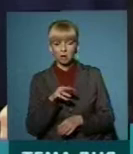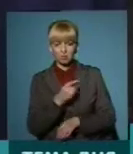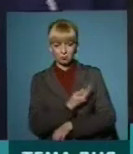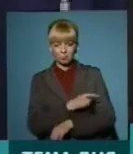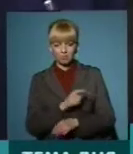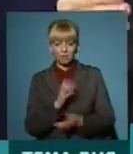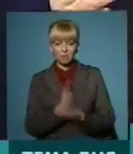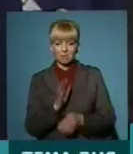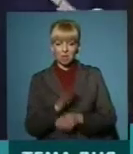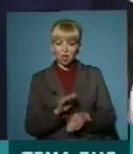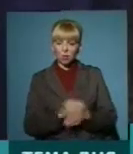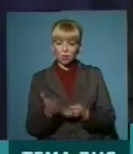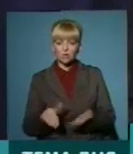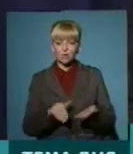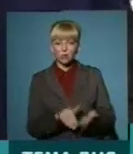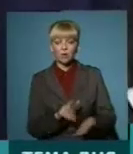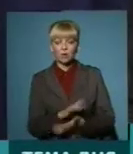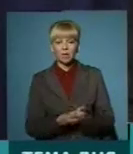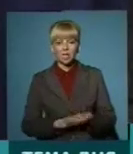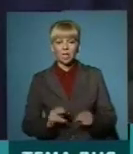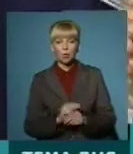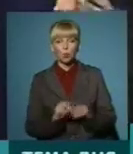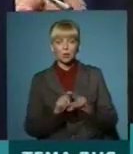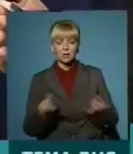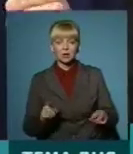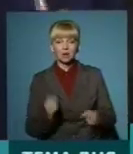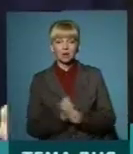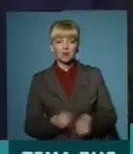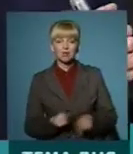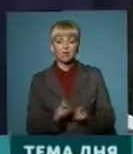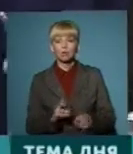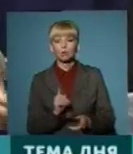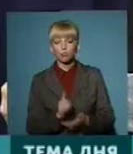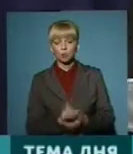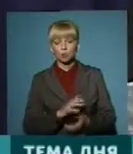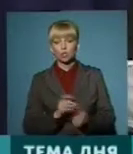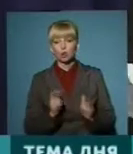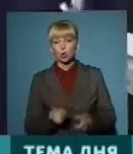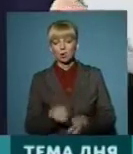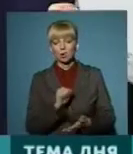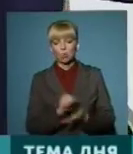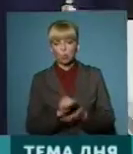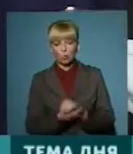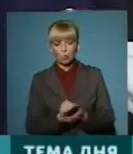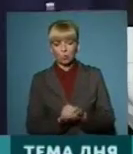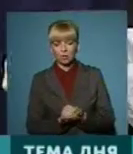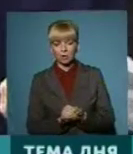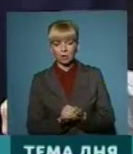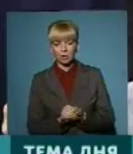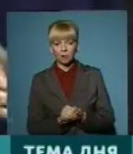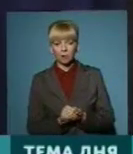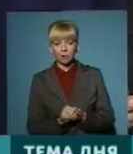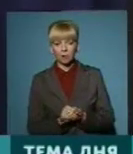помогите. И дальше уже лекувальный заклад делает так, как должно быть, согласно тех документов, которые,